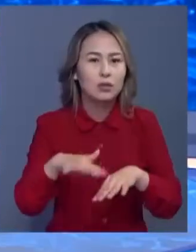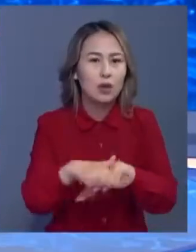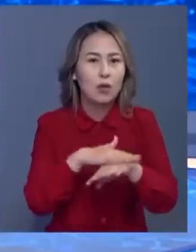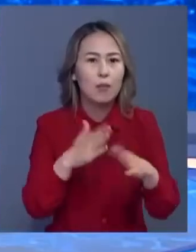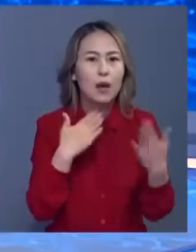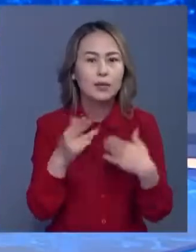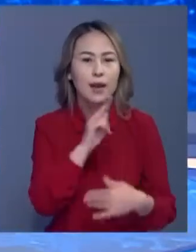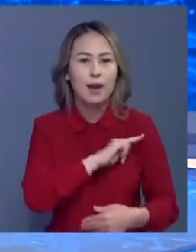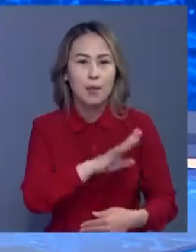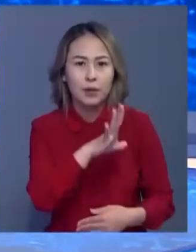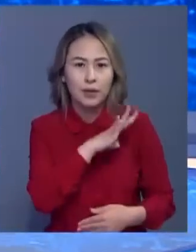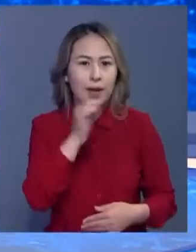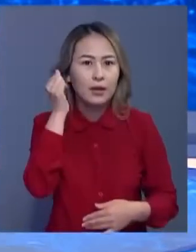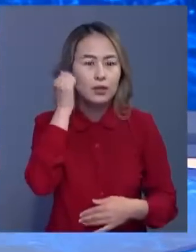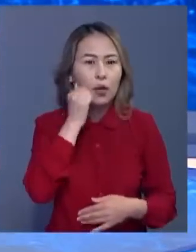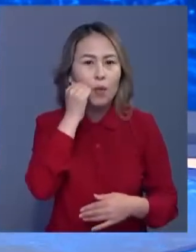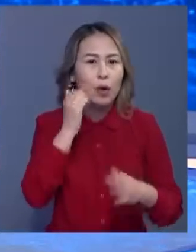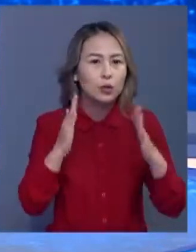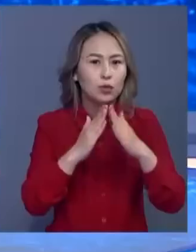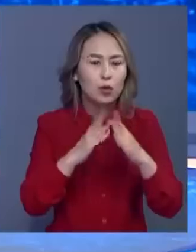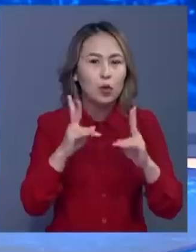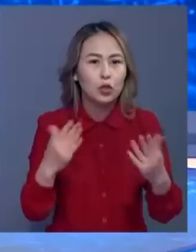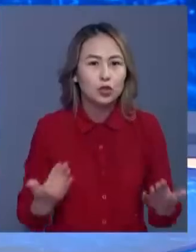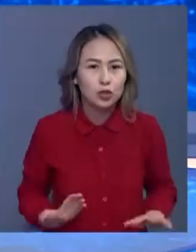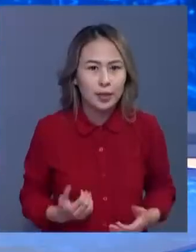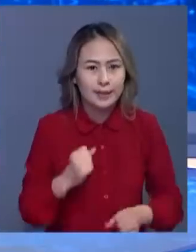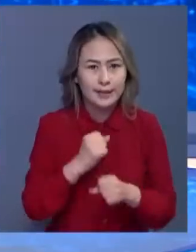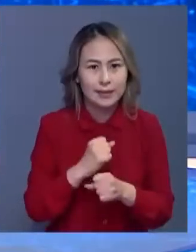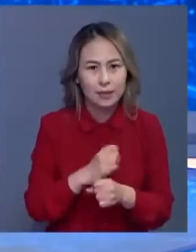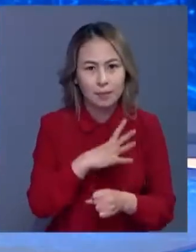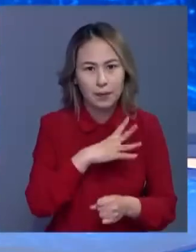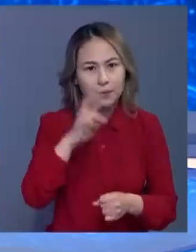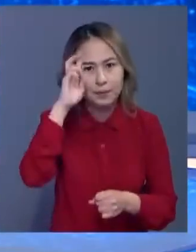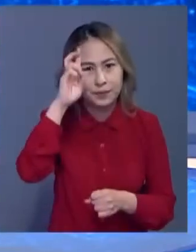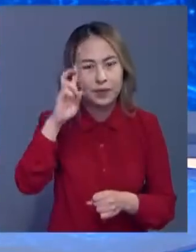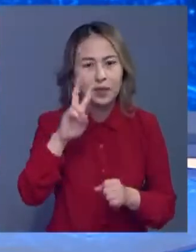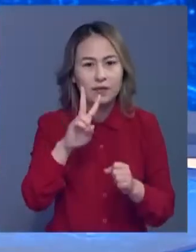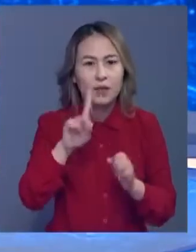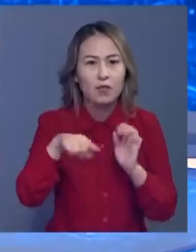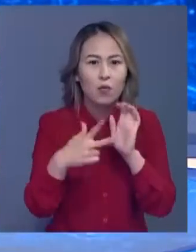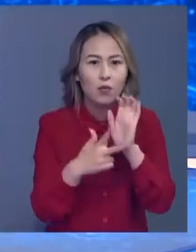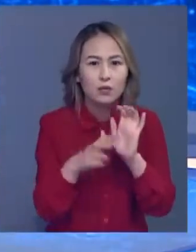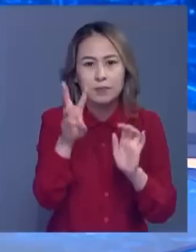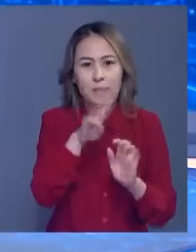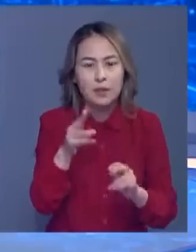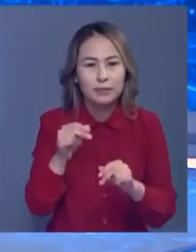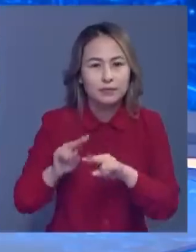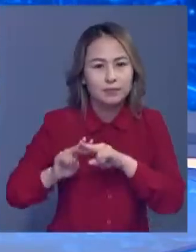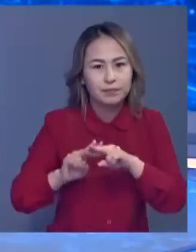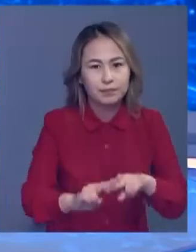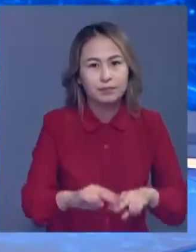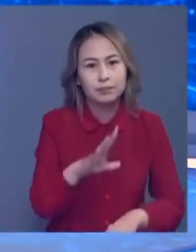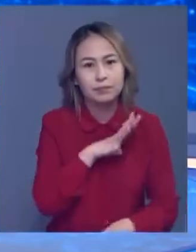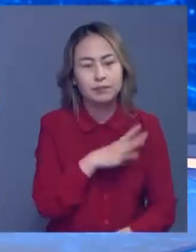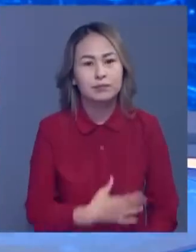жұмыс істеген қызметкерлер және қарттар үйінің тұрғындарына жасалды. Бұған мемлекет қазынасынан 2,8 миллиард